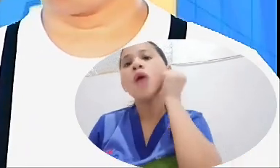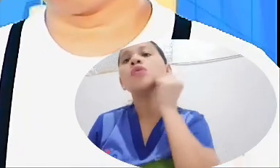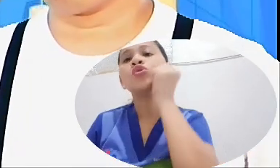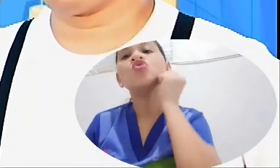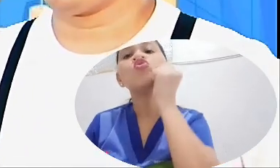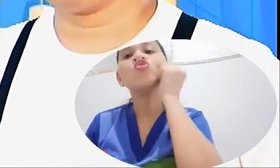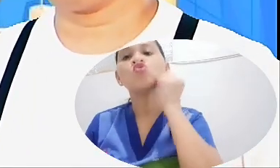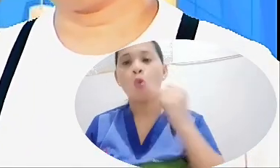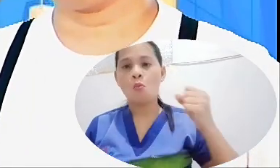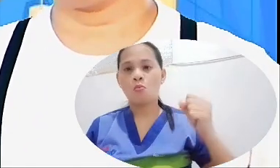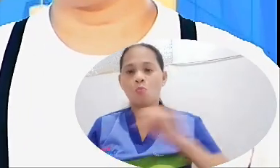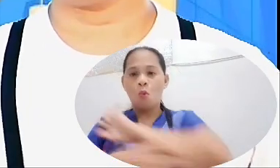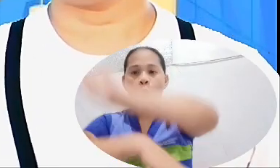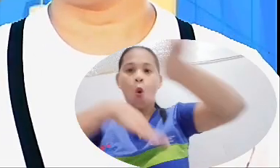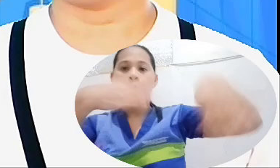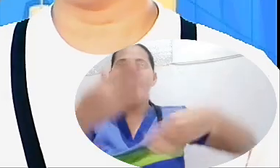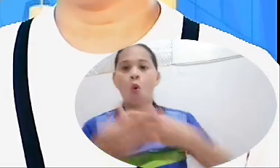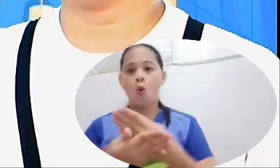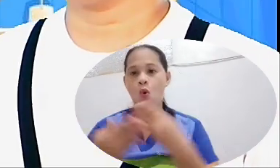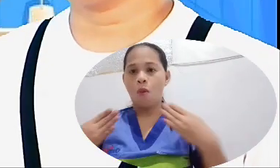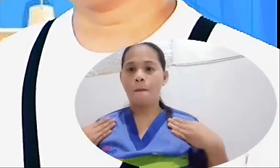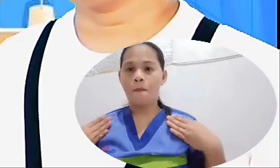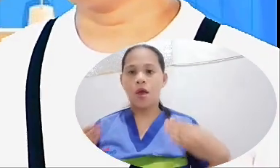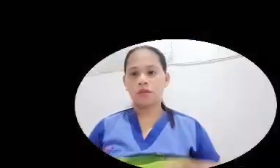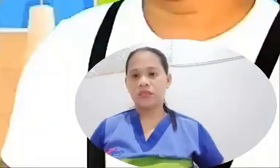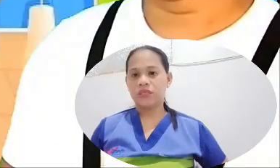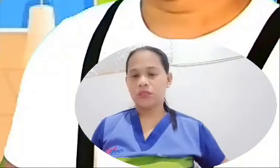ng sabon sa buong katawan mo.